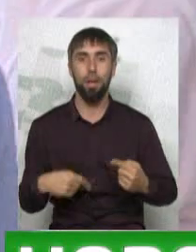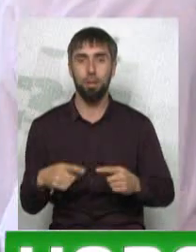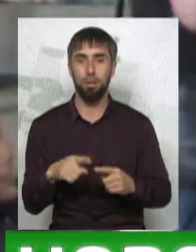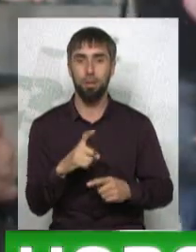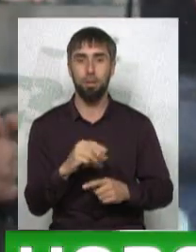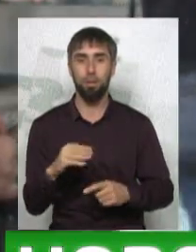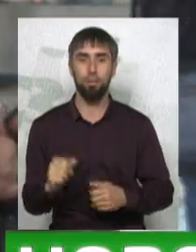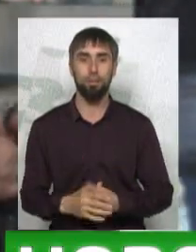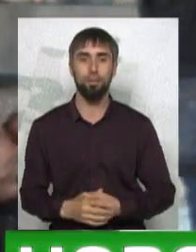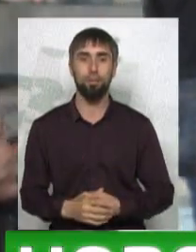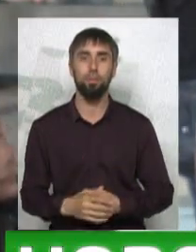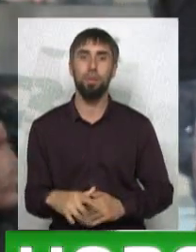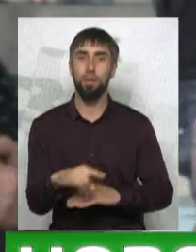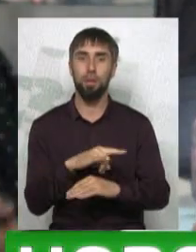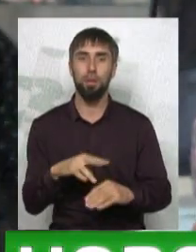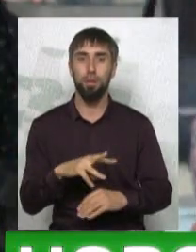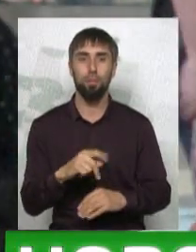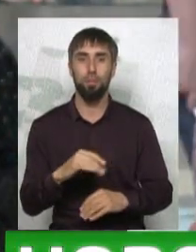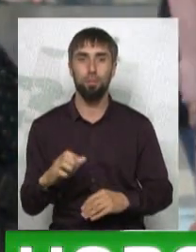организацию хаджа. Аэропорт Магаса